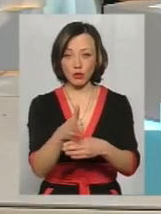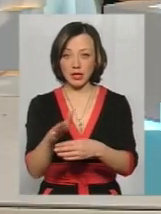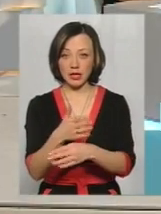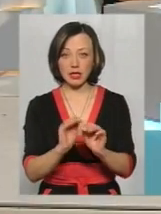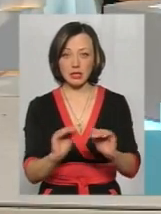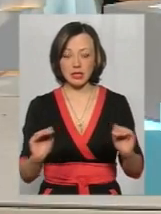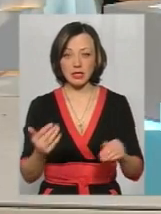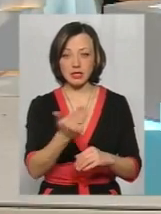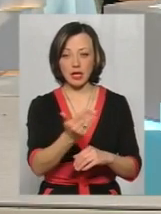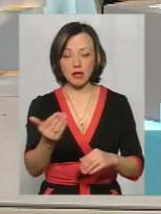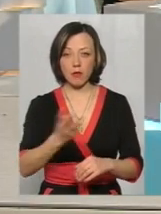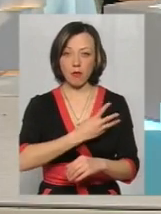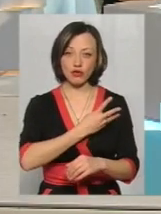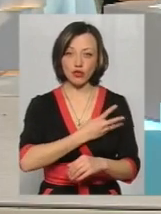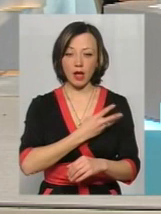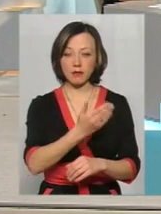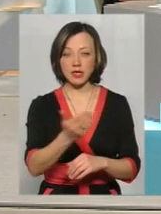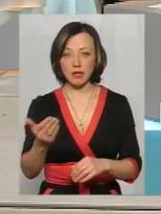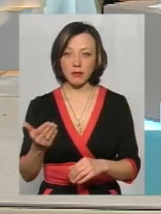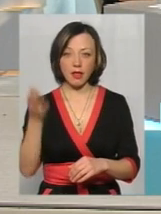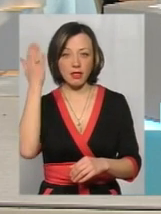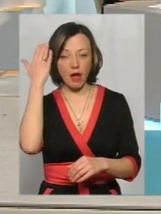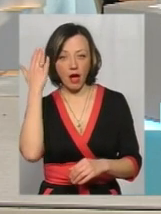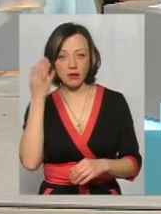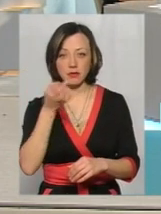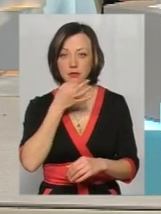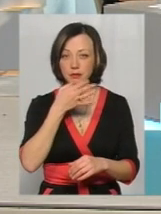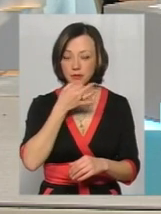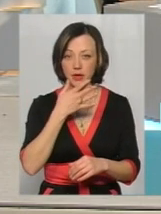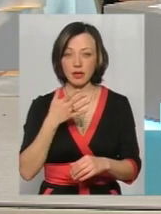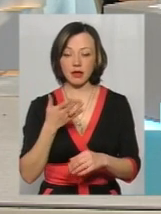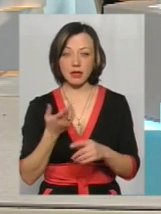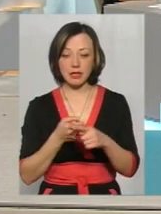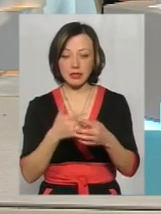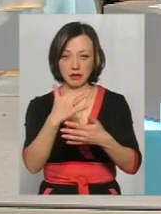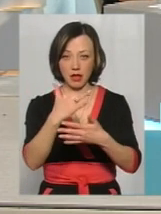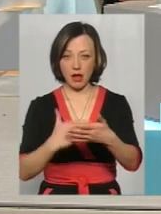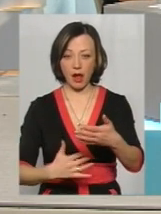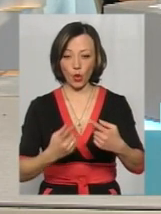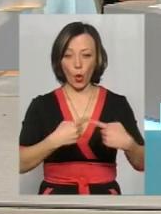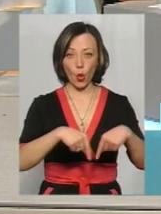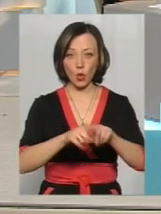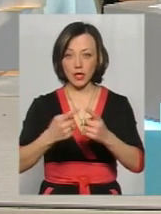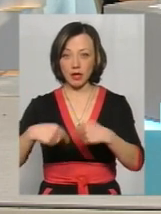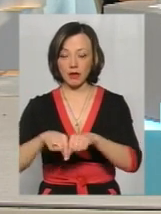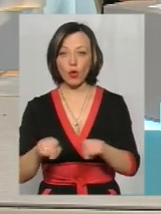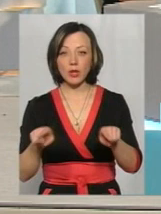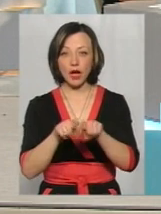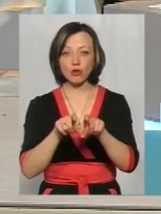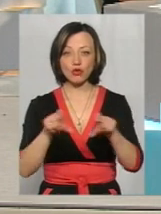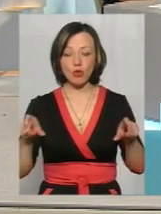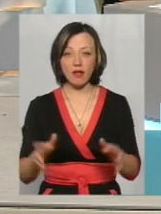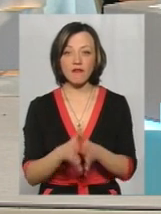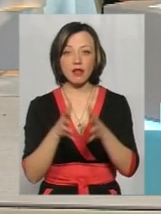їхніми побажаннями, за їхніми нахилами, за їхніми здібностями на цілий ряд гуртків. У таких школах, у